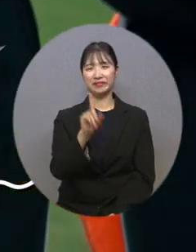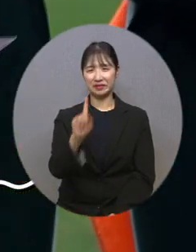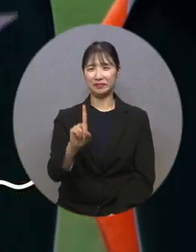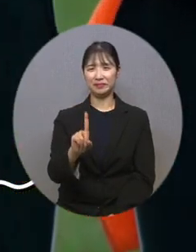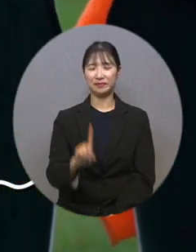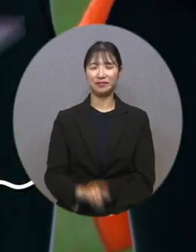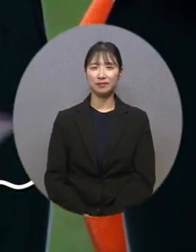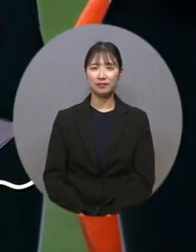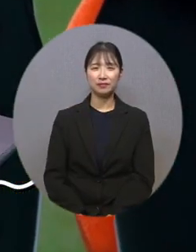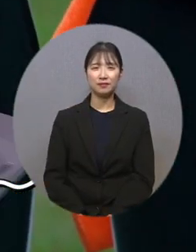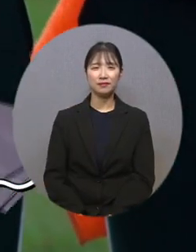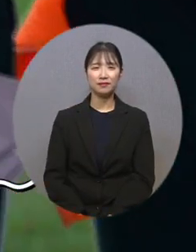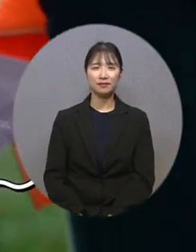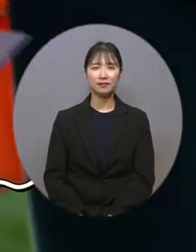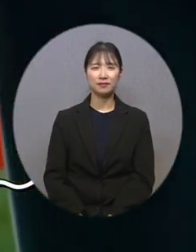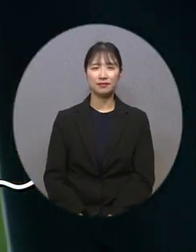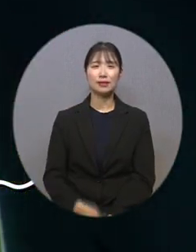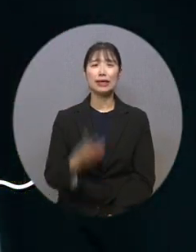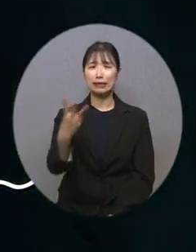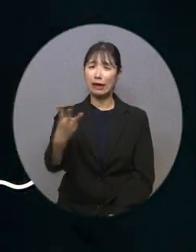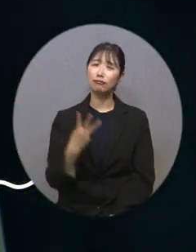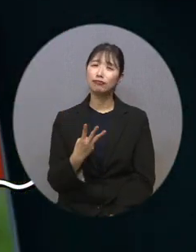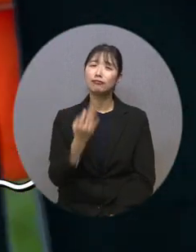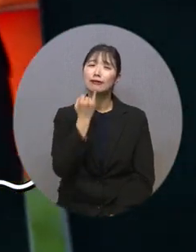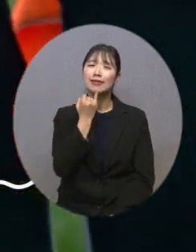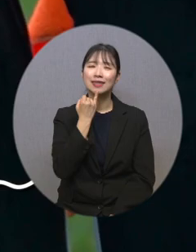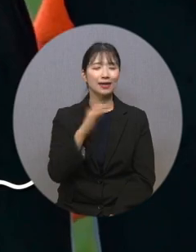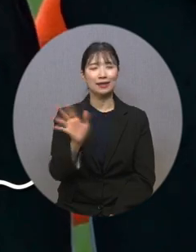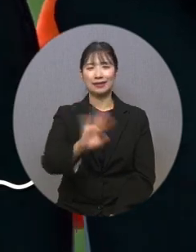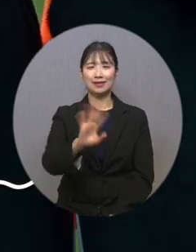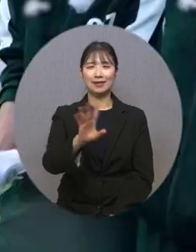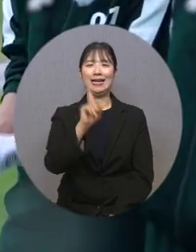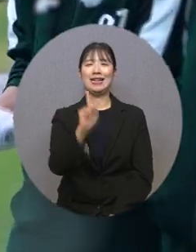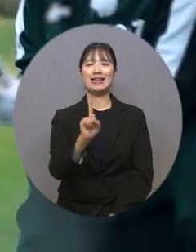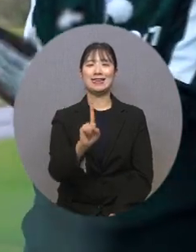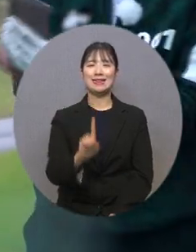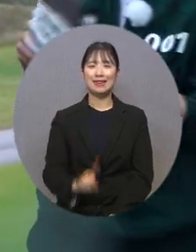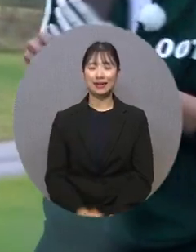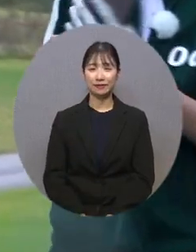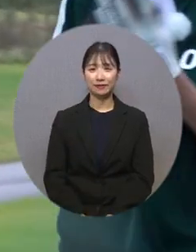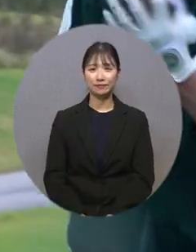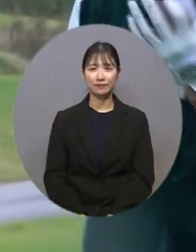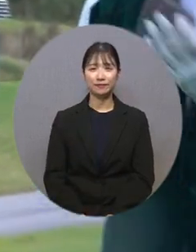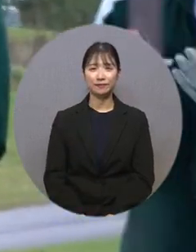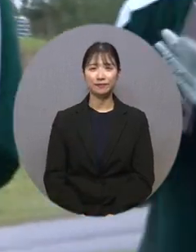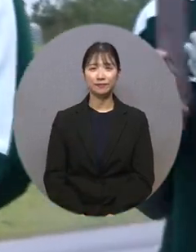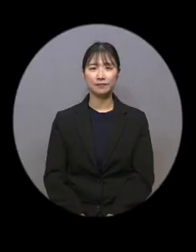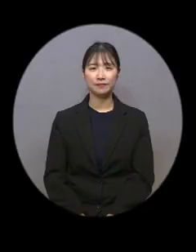세 장 주셔도 되겠어. 아, 이게 좋은 건가? 한 장만 가지고 가십시오. 한 장이야, 한 장. 어. 한 장.